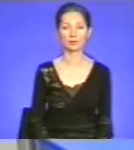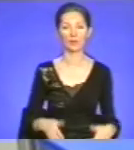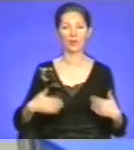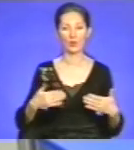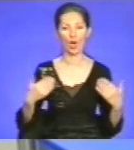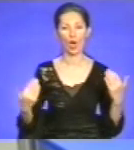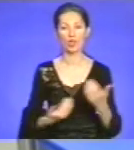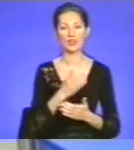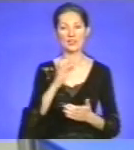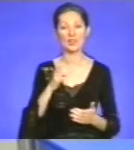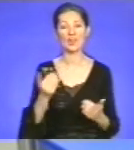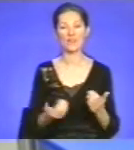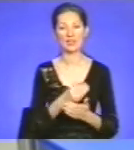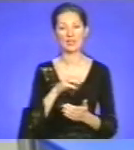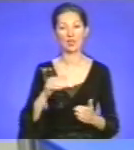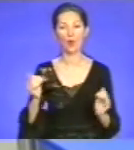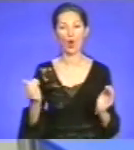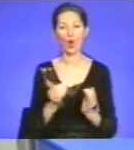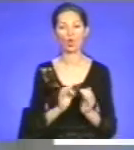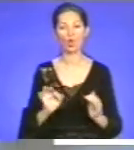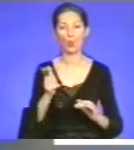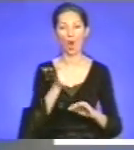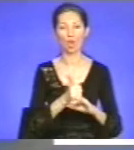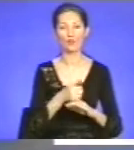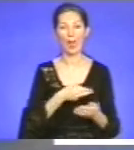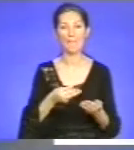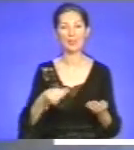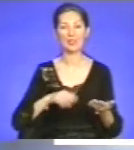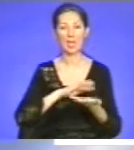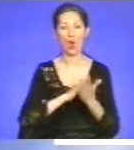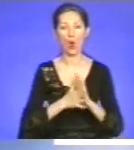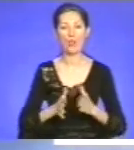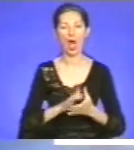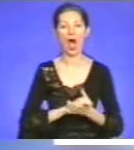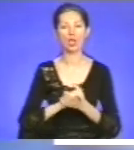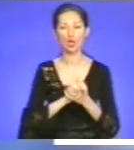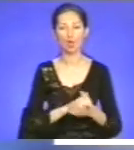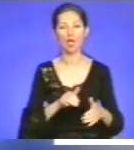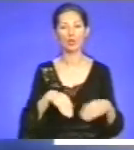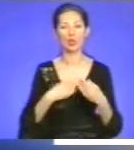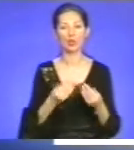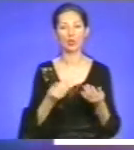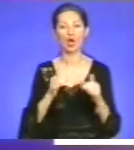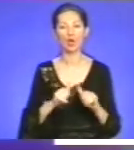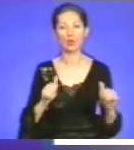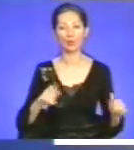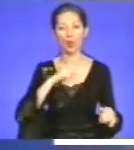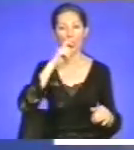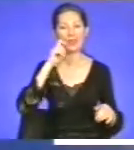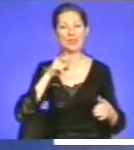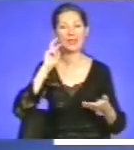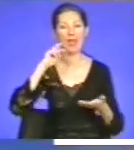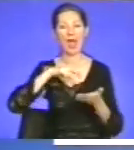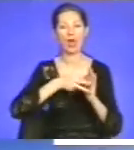Вітаю! Новини серед дивися ХТТБ. Коротко про головне. Підписання угоди про асоціацію дасть розвиток вітчизняній економіці і